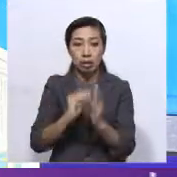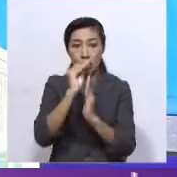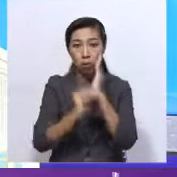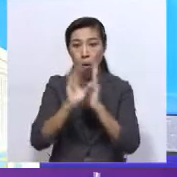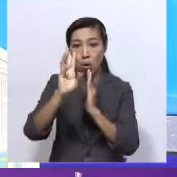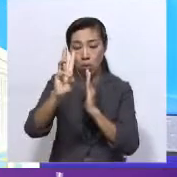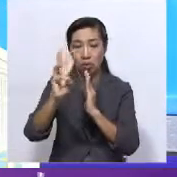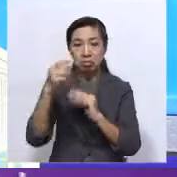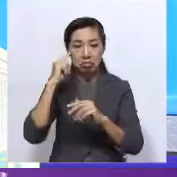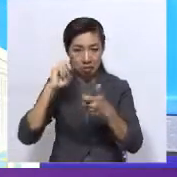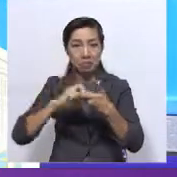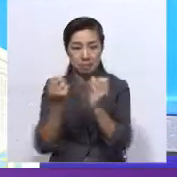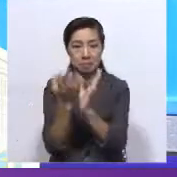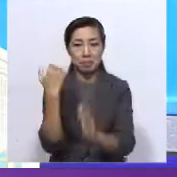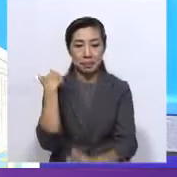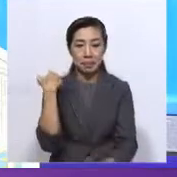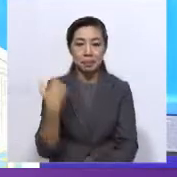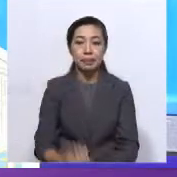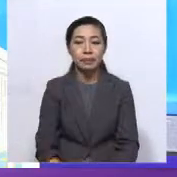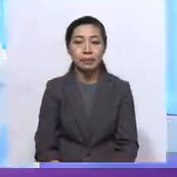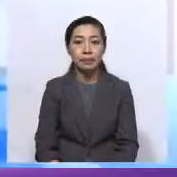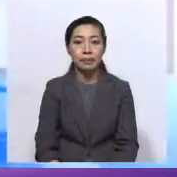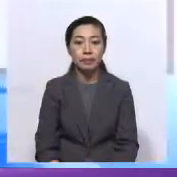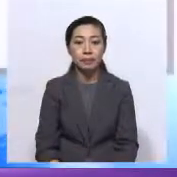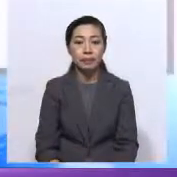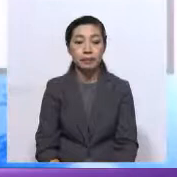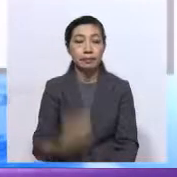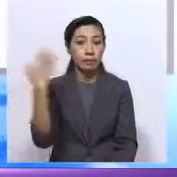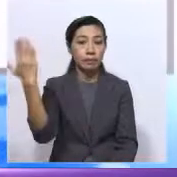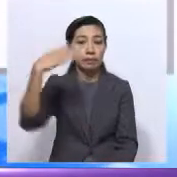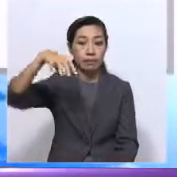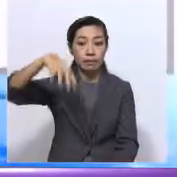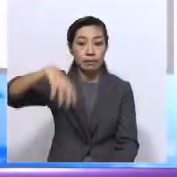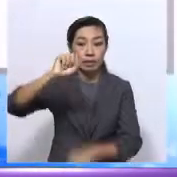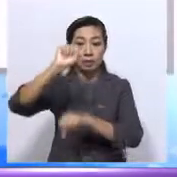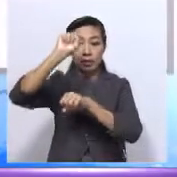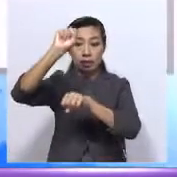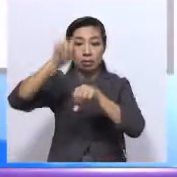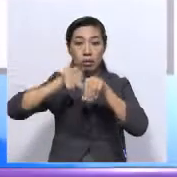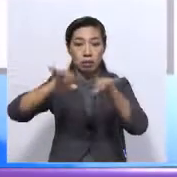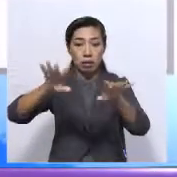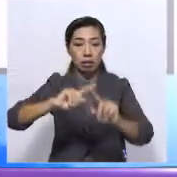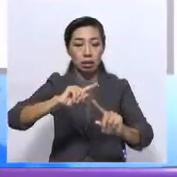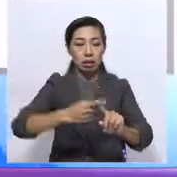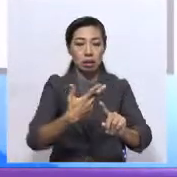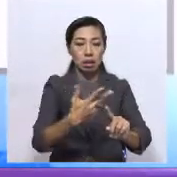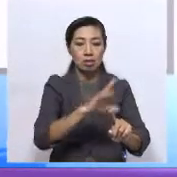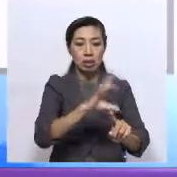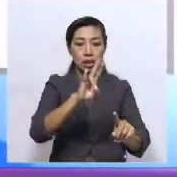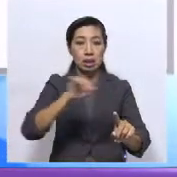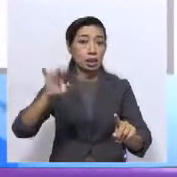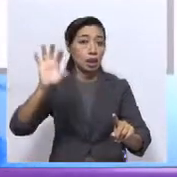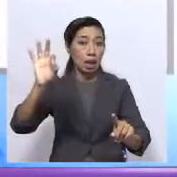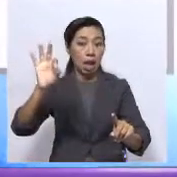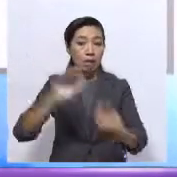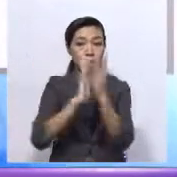ดได้รับผลกระทบจากวาตภัยแล้วค่ะกรมอุตุนิยมวิทยาประกาศเตือนภัยในช่วงวันที่7ถึงวันที่9มีนา